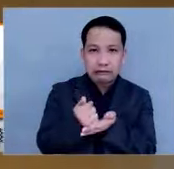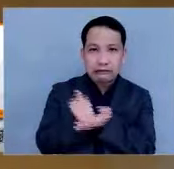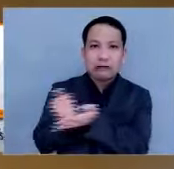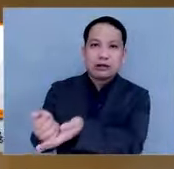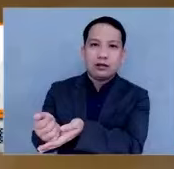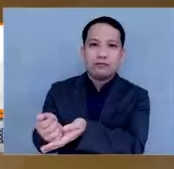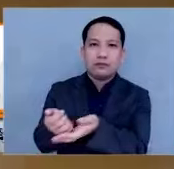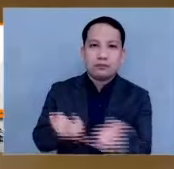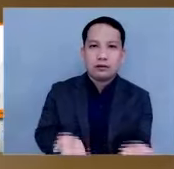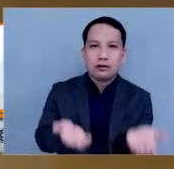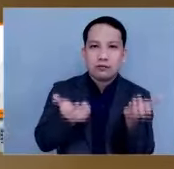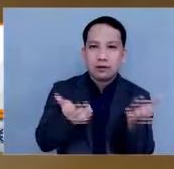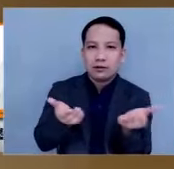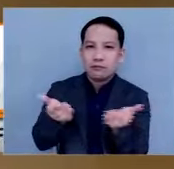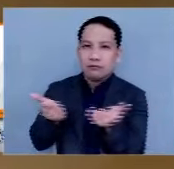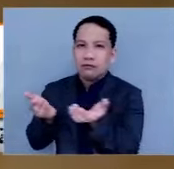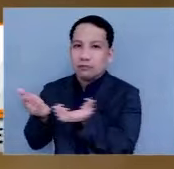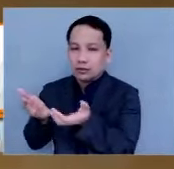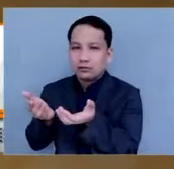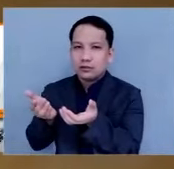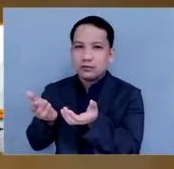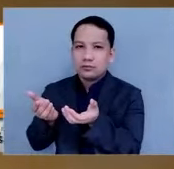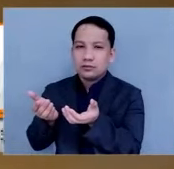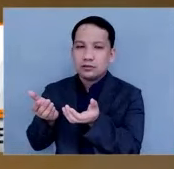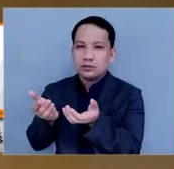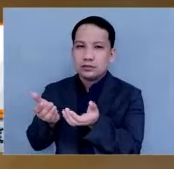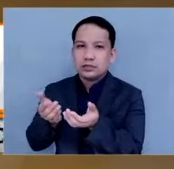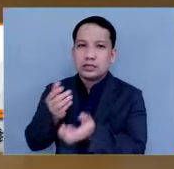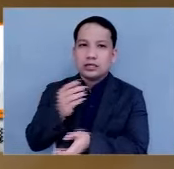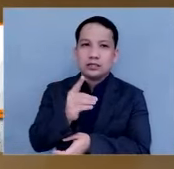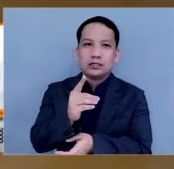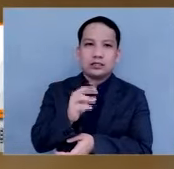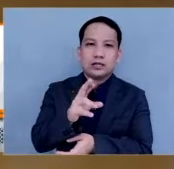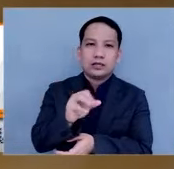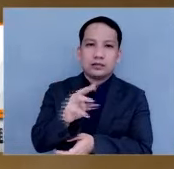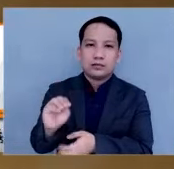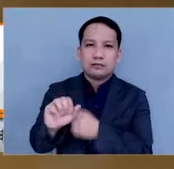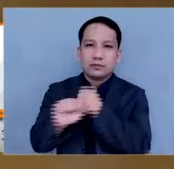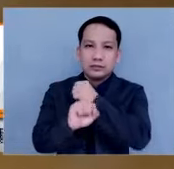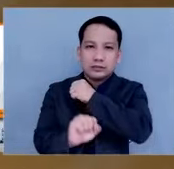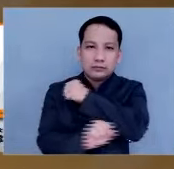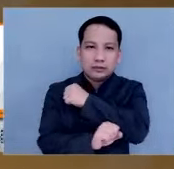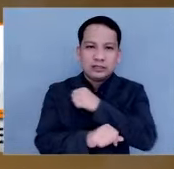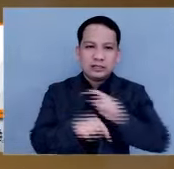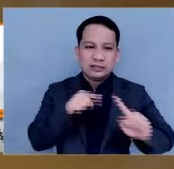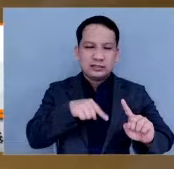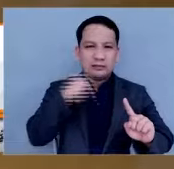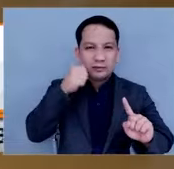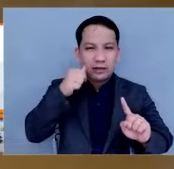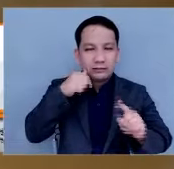ilang residente ng Barangay Parasan sa Daram Samar. Kabilang ang isang nanlalambot na babae.